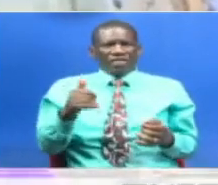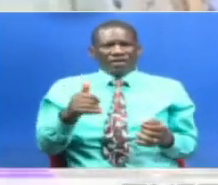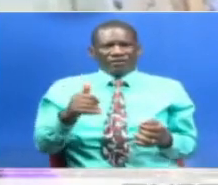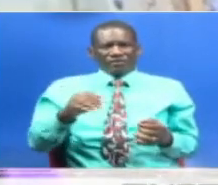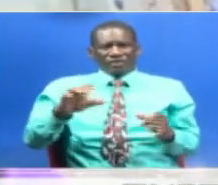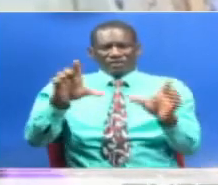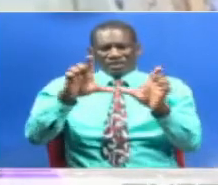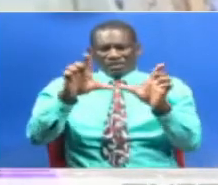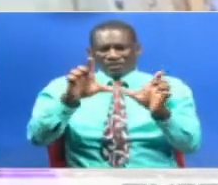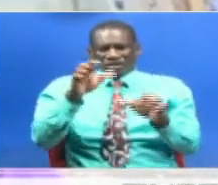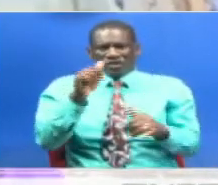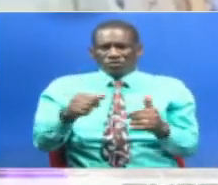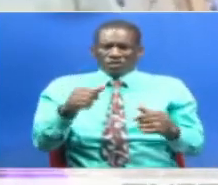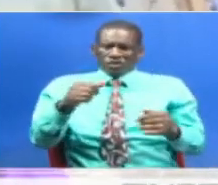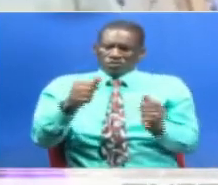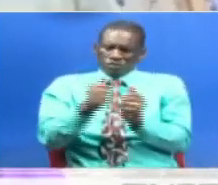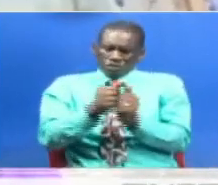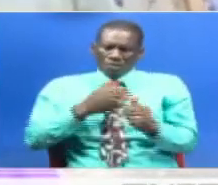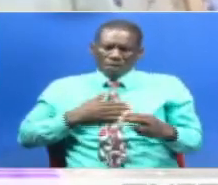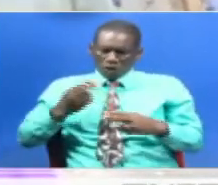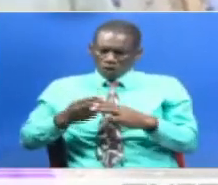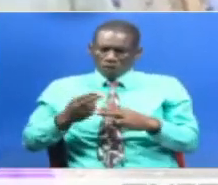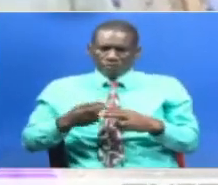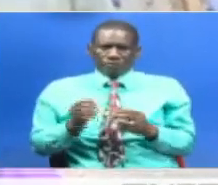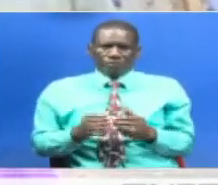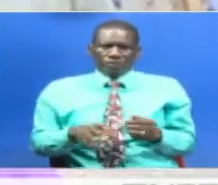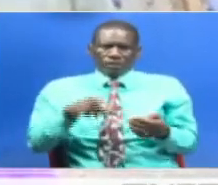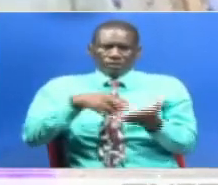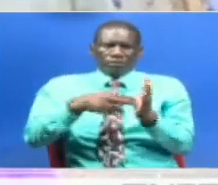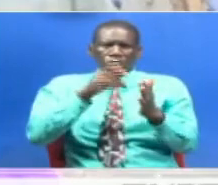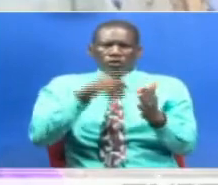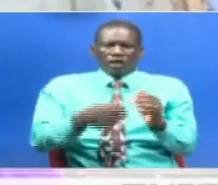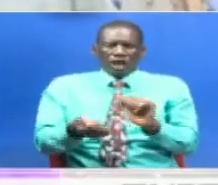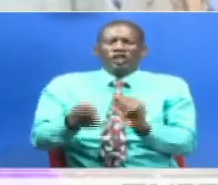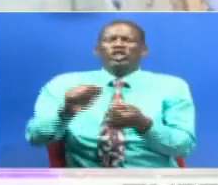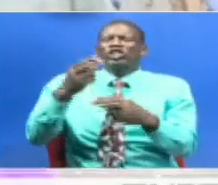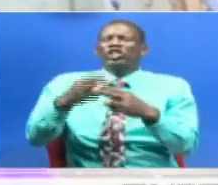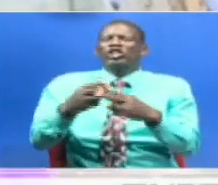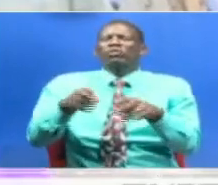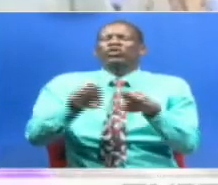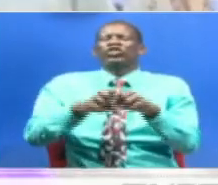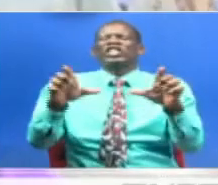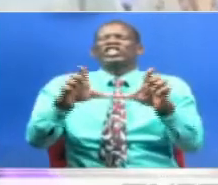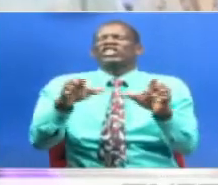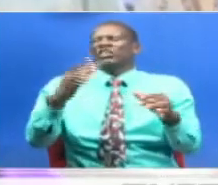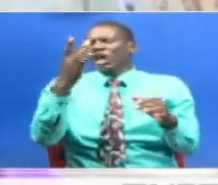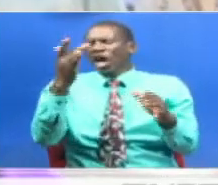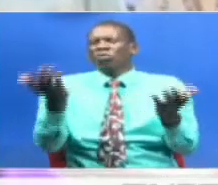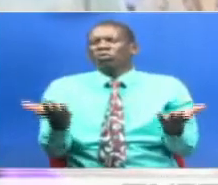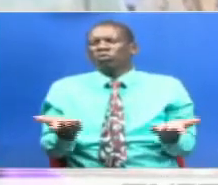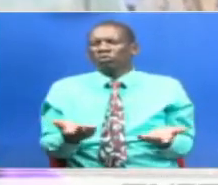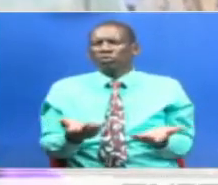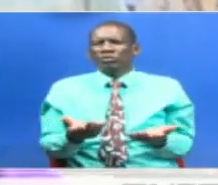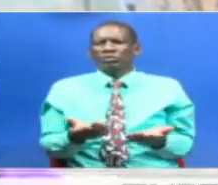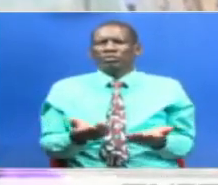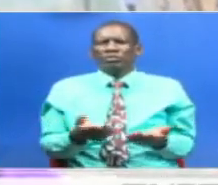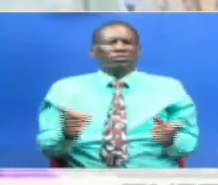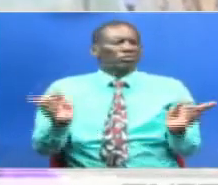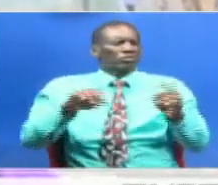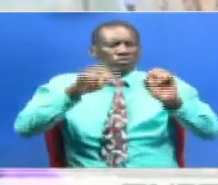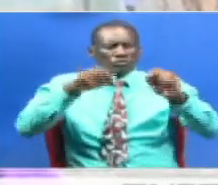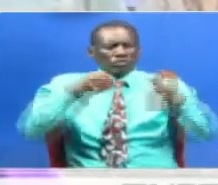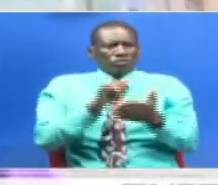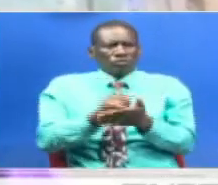certificates zenye ziko na jina yangu. So that would mean that ni change hizi majina pia zikuwe zake. So sikubaliani na hiyo